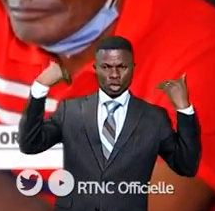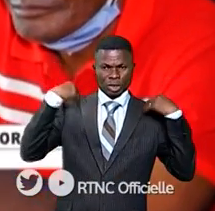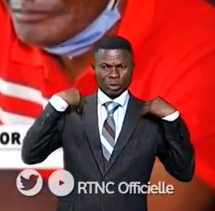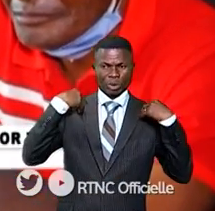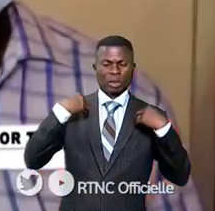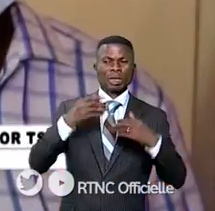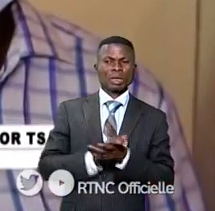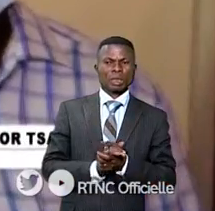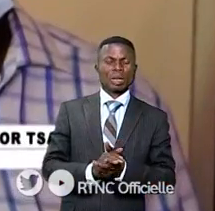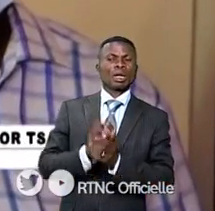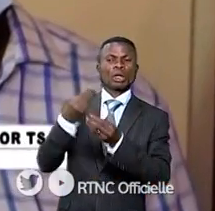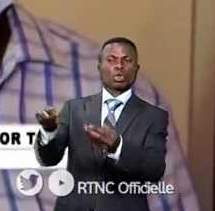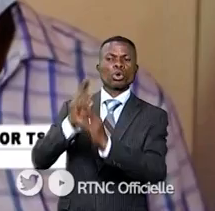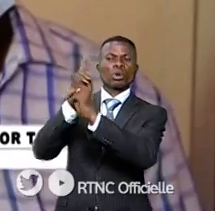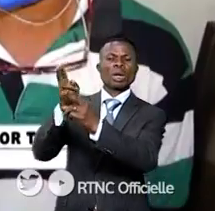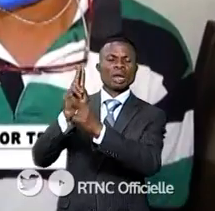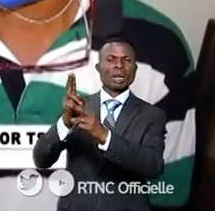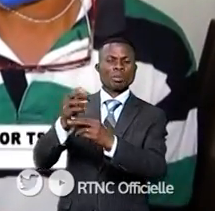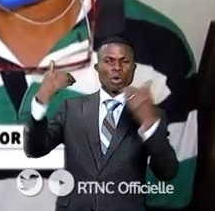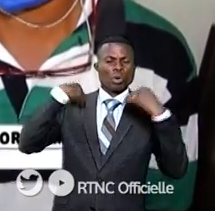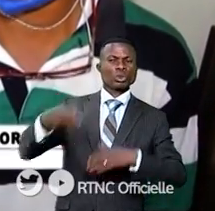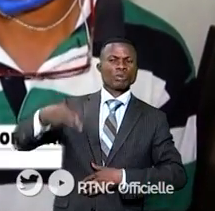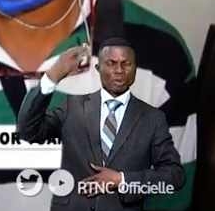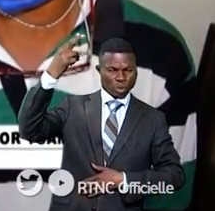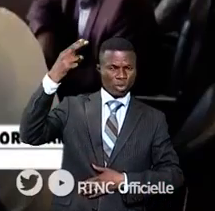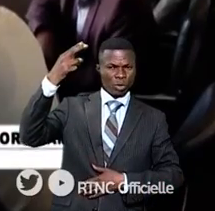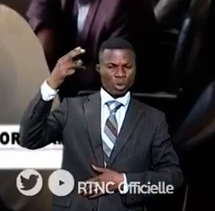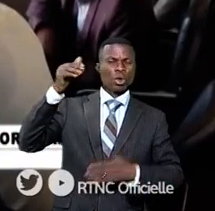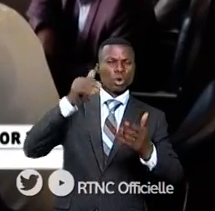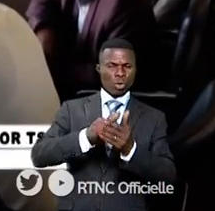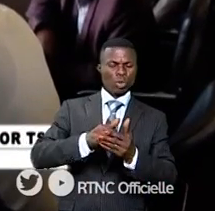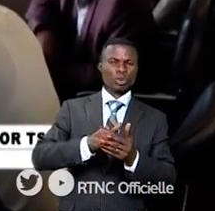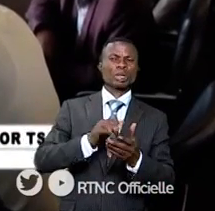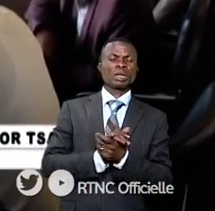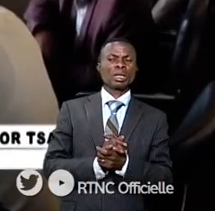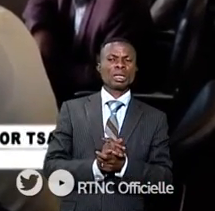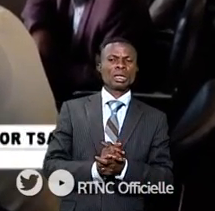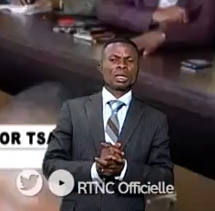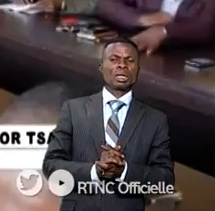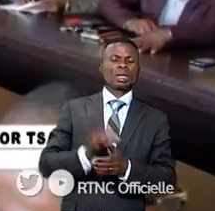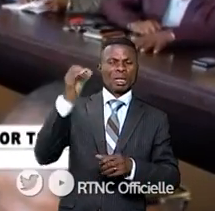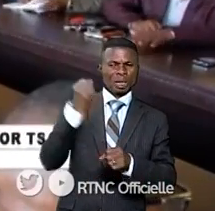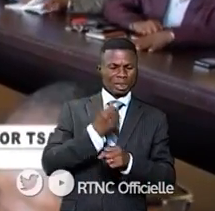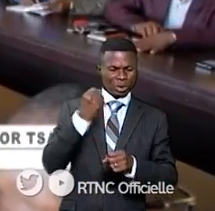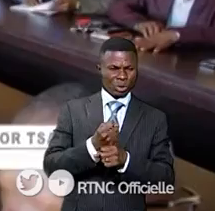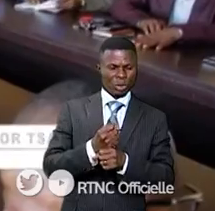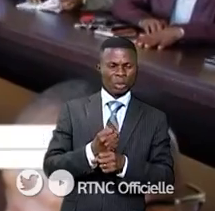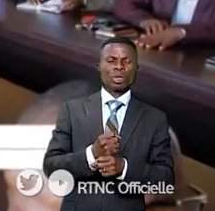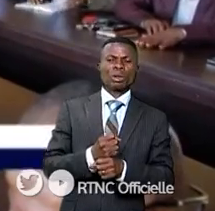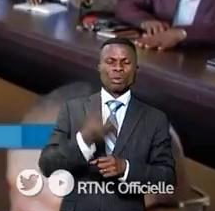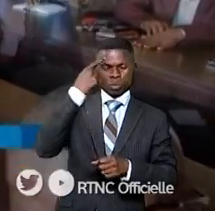de présenter le rapport de ces graves insuffisances constatées à la hiérarchie et d'y veiller à la prunelle de ses yeux